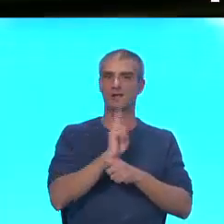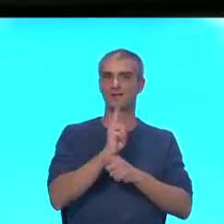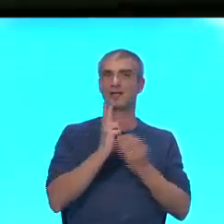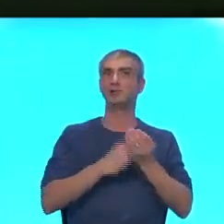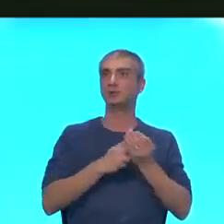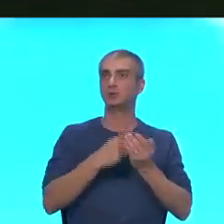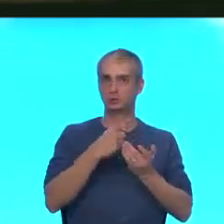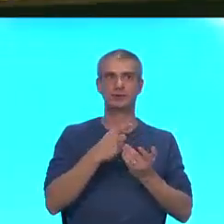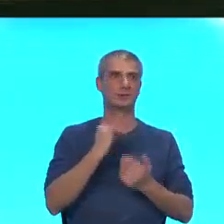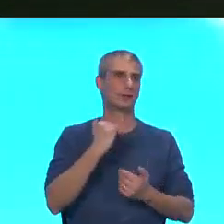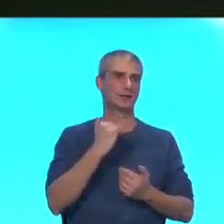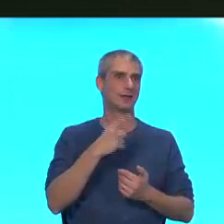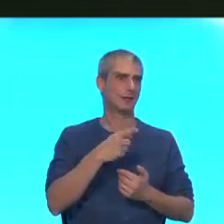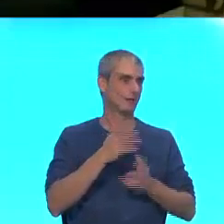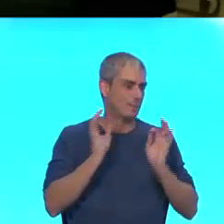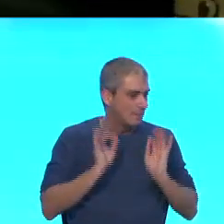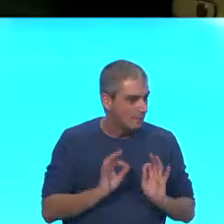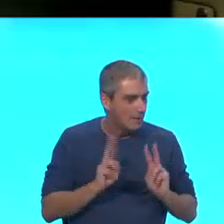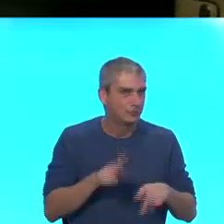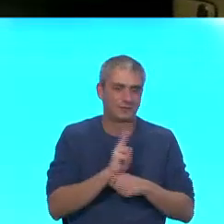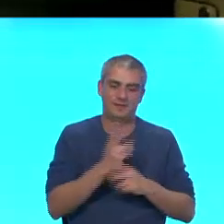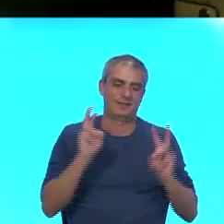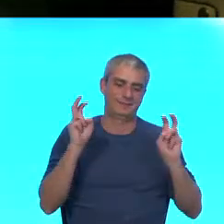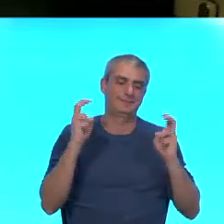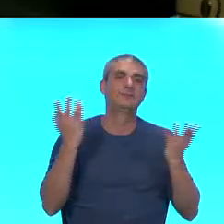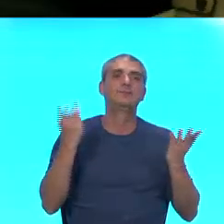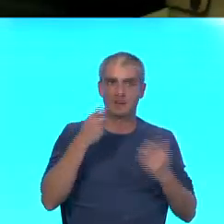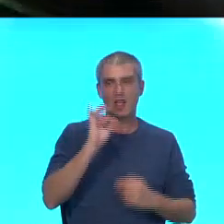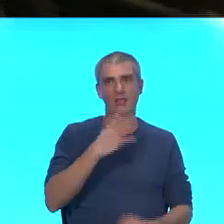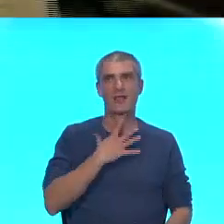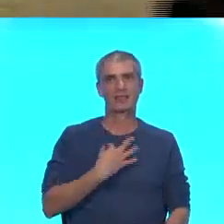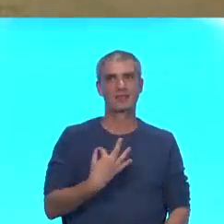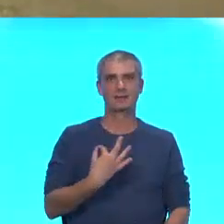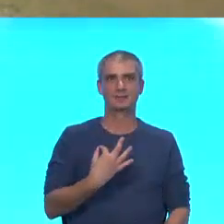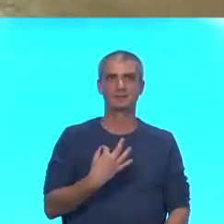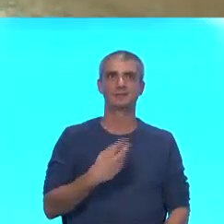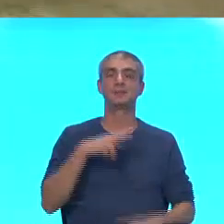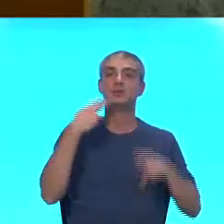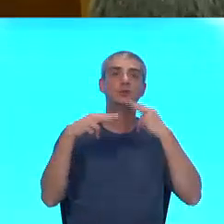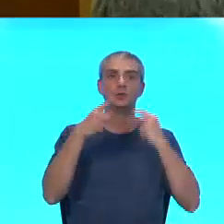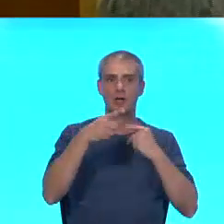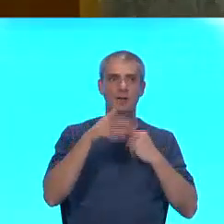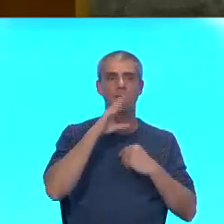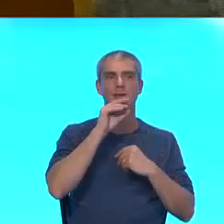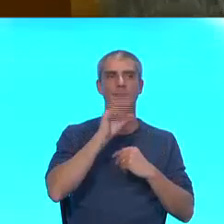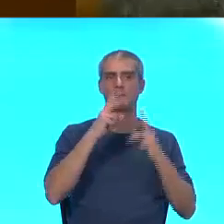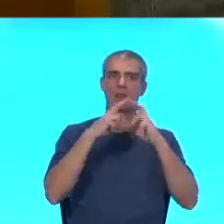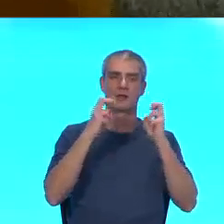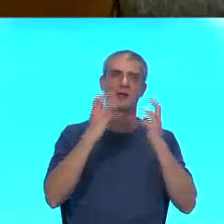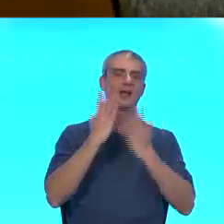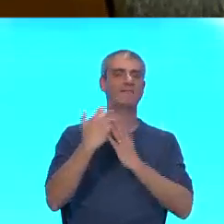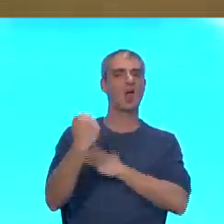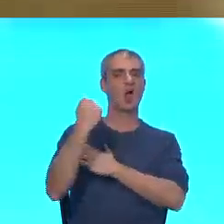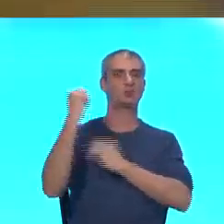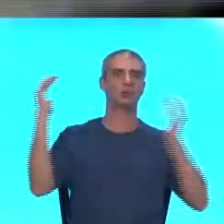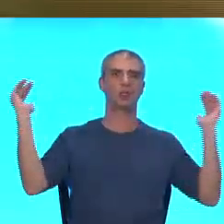זה... זה אימא של הפייק סושי. כן, קצת פייק סושי, אבל זה עדיין טעים. הסועדים כאן מדברים על העיר שמאבדת את